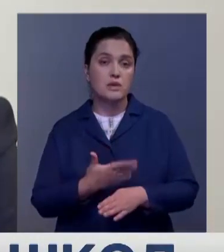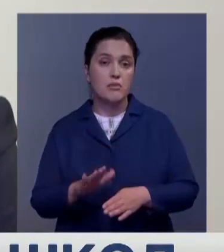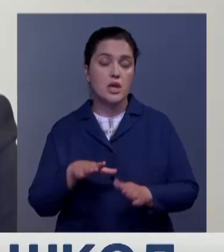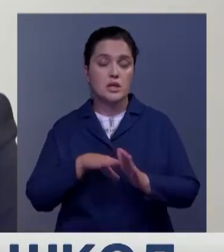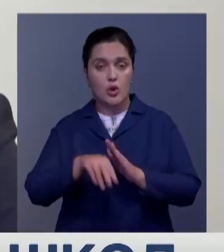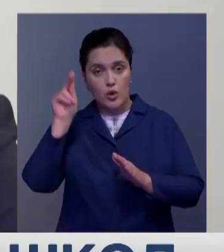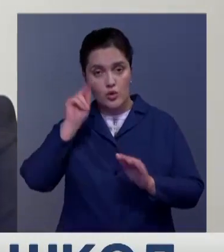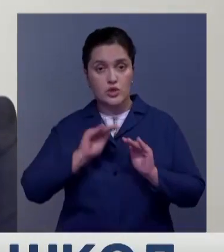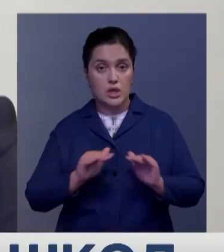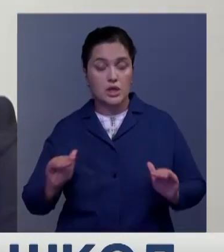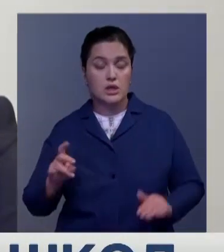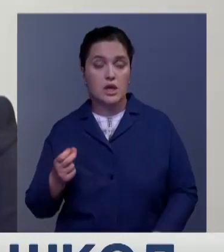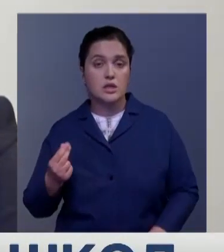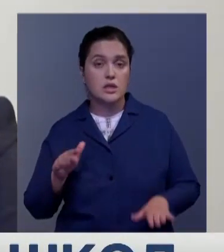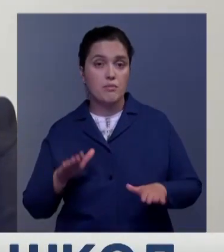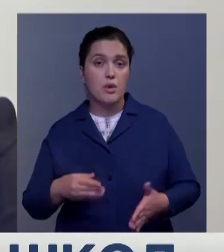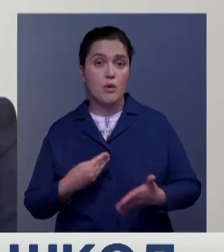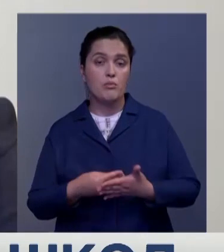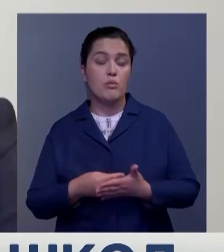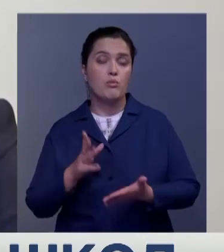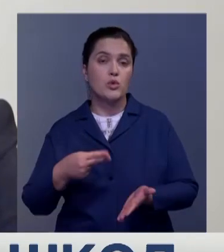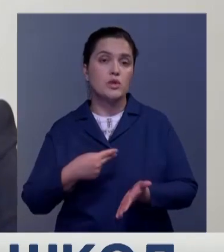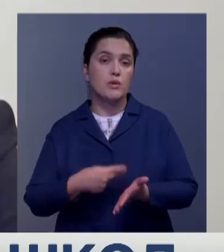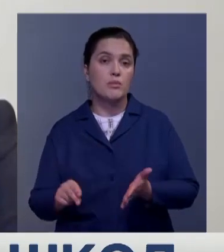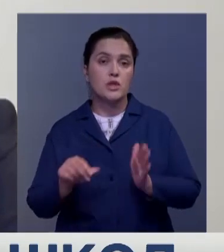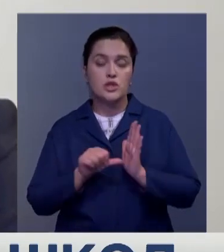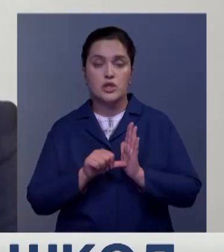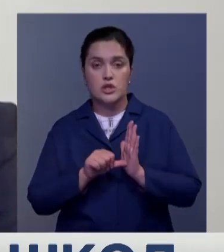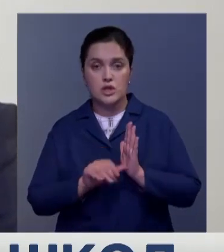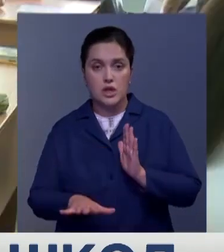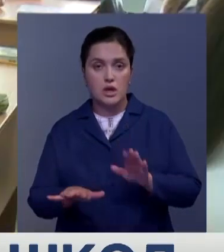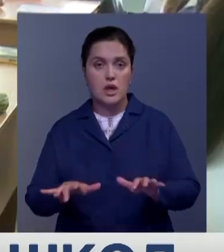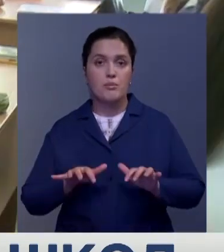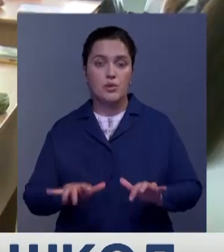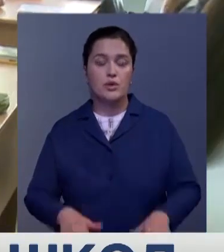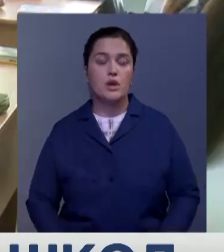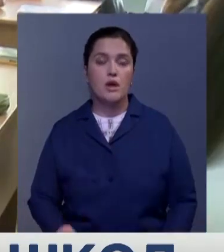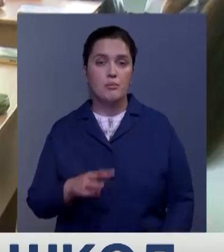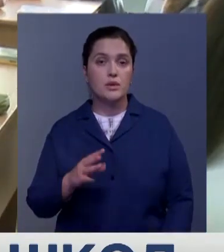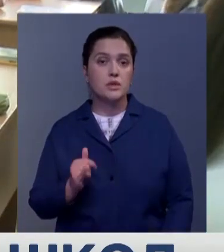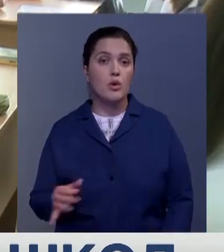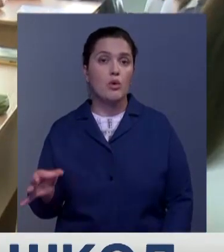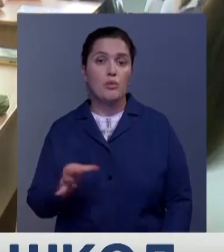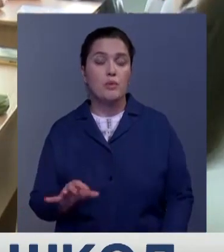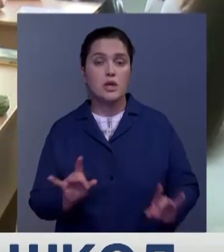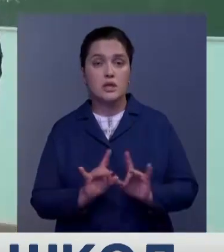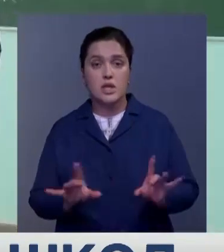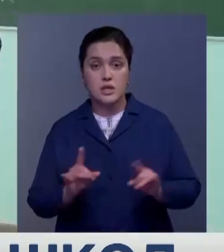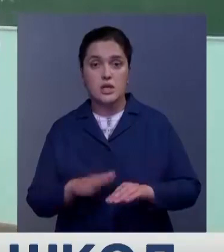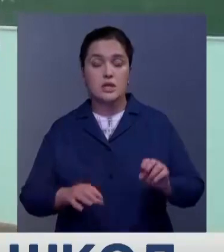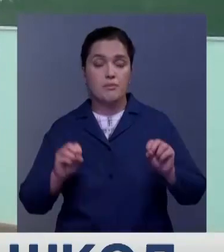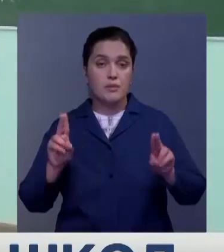учеников. На средства из местного бюджета будет закуплено свыше 6 тысяч компьютеров. В Мангистауской области, по словам